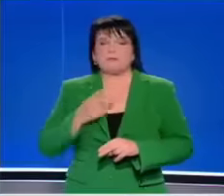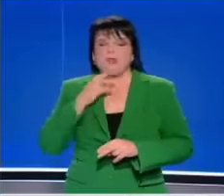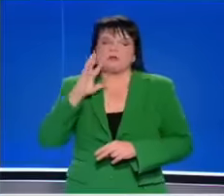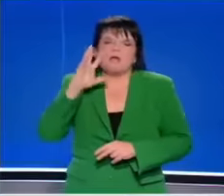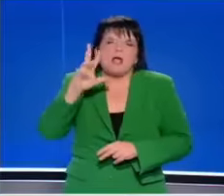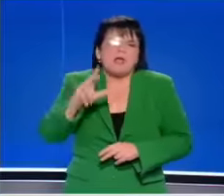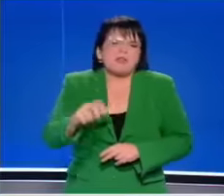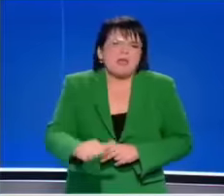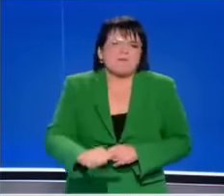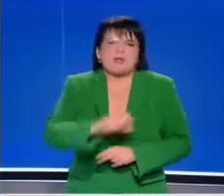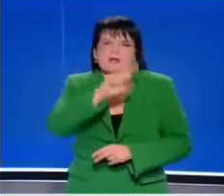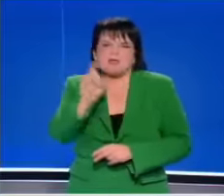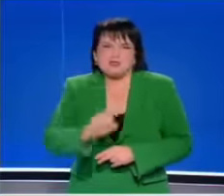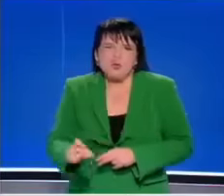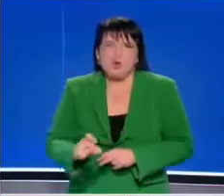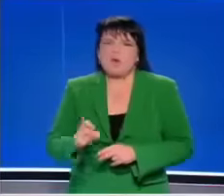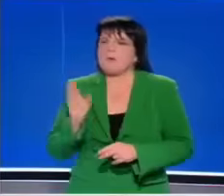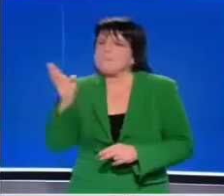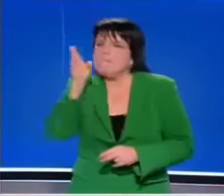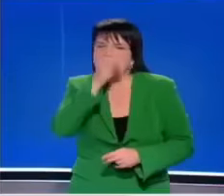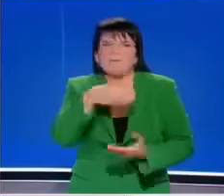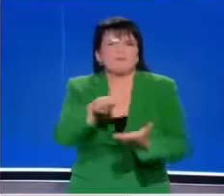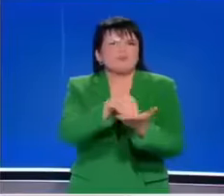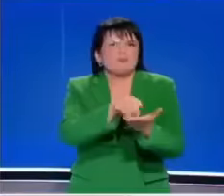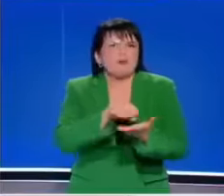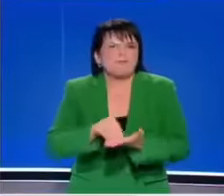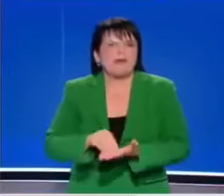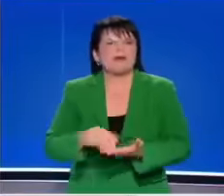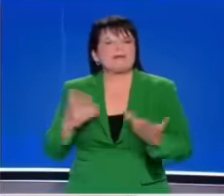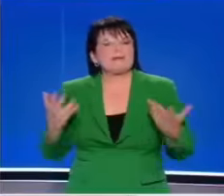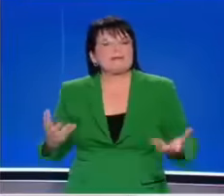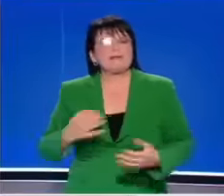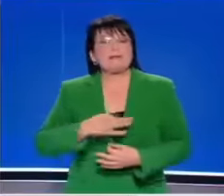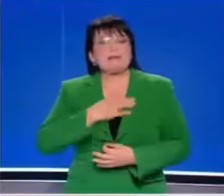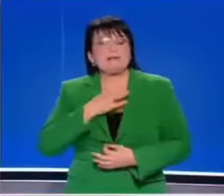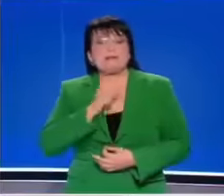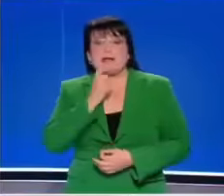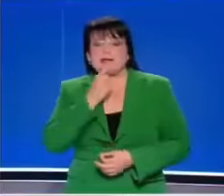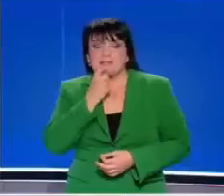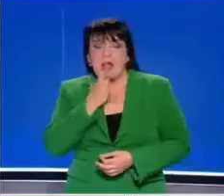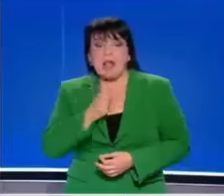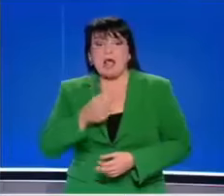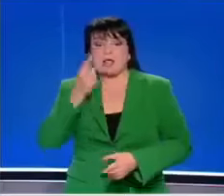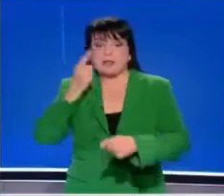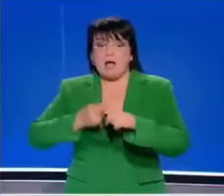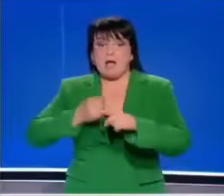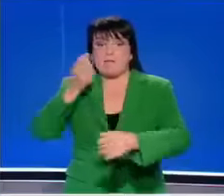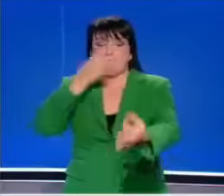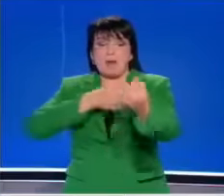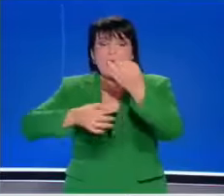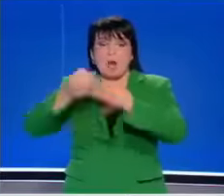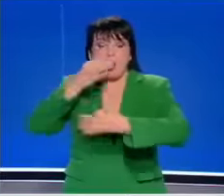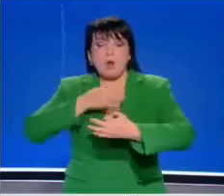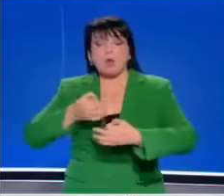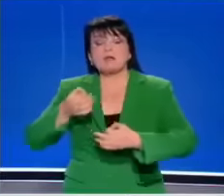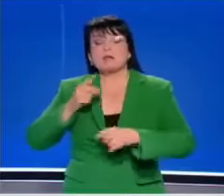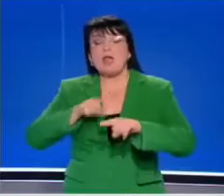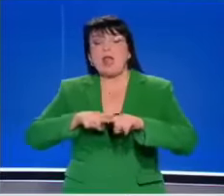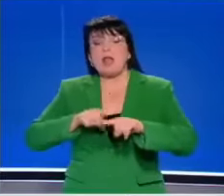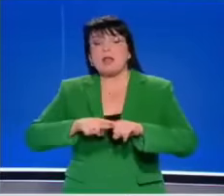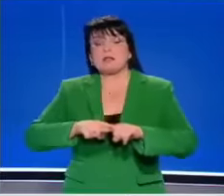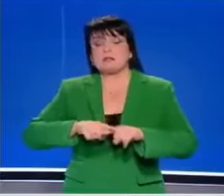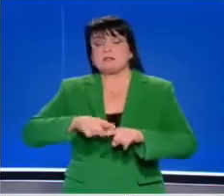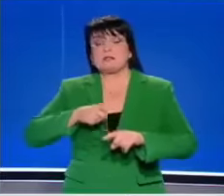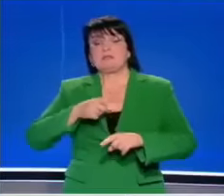μας όλοι οι έλληνες με την επίσκεψή μας καθημερινά στο μάρκετ θέλω κύριε κασελάκη με απλά λόγια να εξηγήσετε στον ελληνικό λαό ποια είναι η